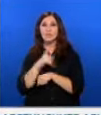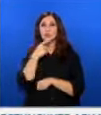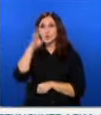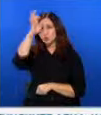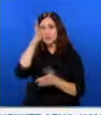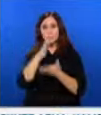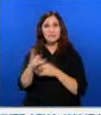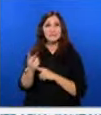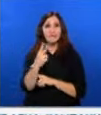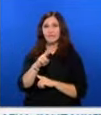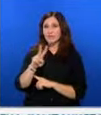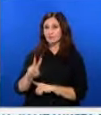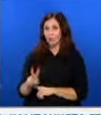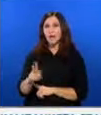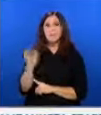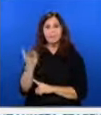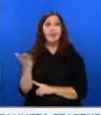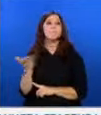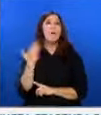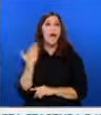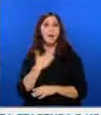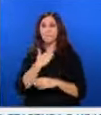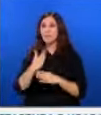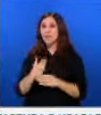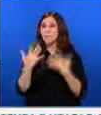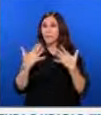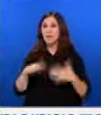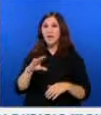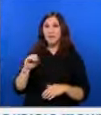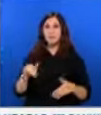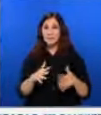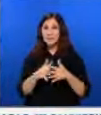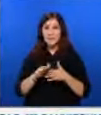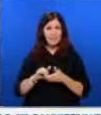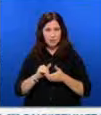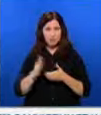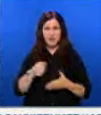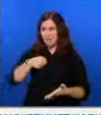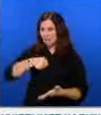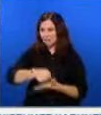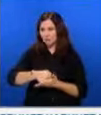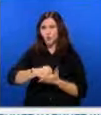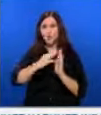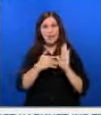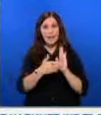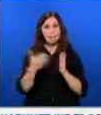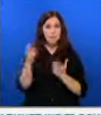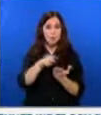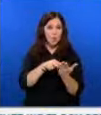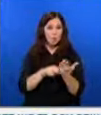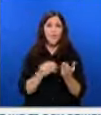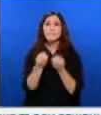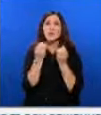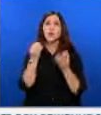през 2022. Те бяха последни по математика в Европейския съюз, бяхме в дъното на таблицата и по четене и природни